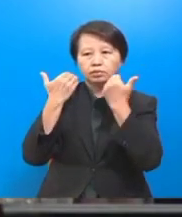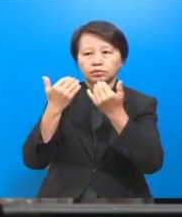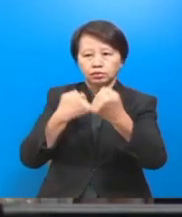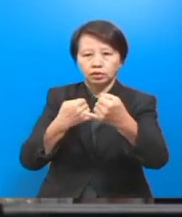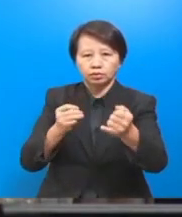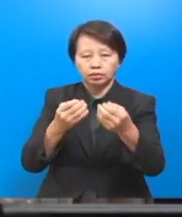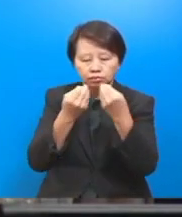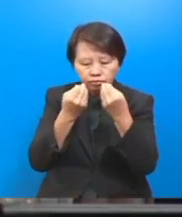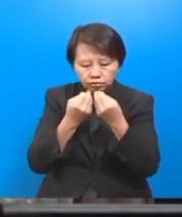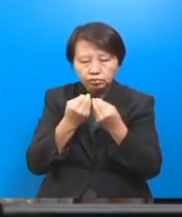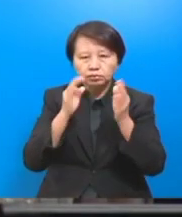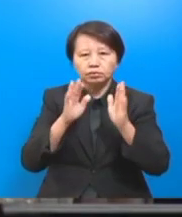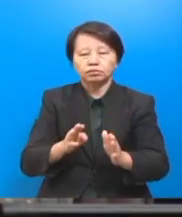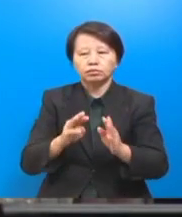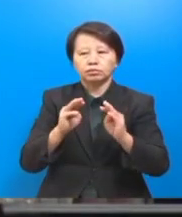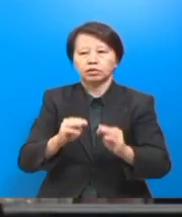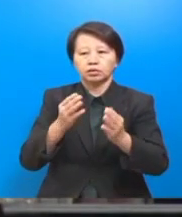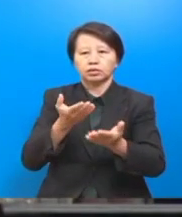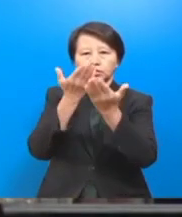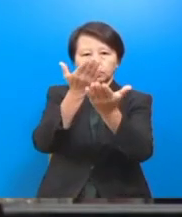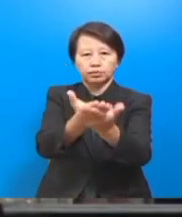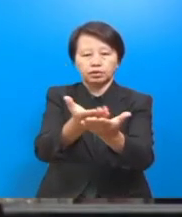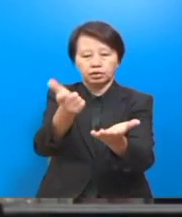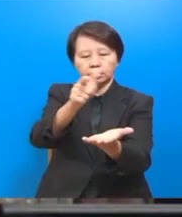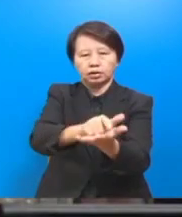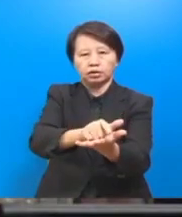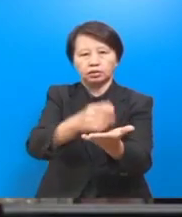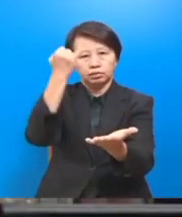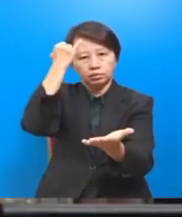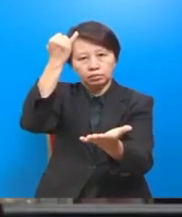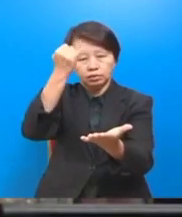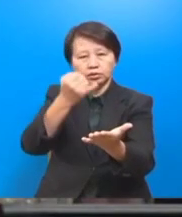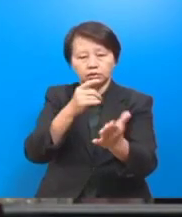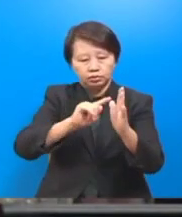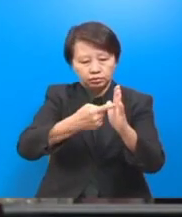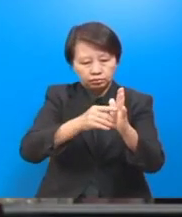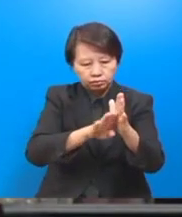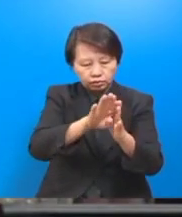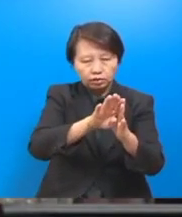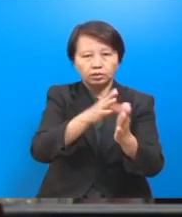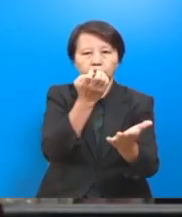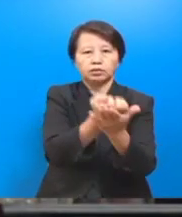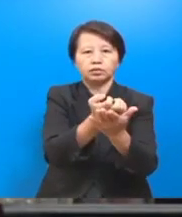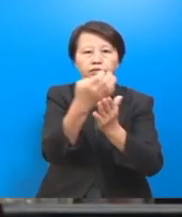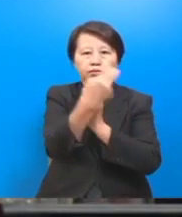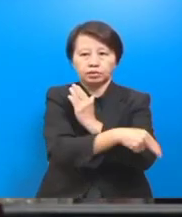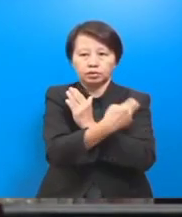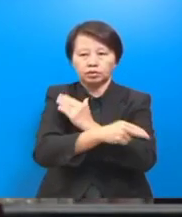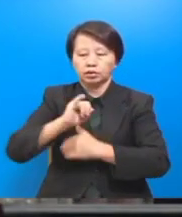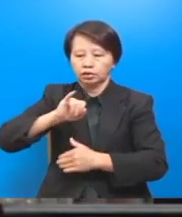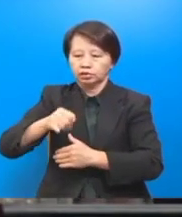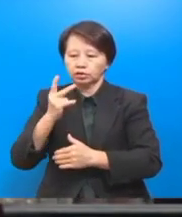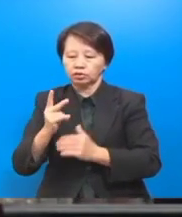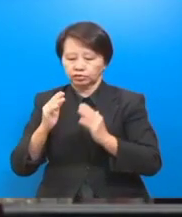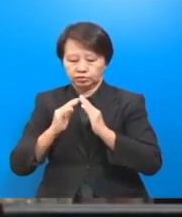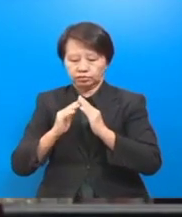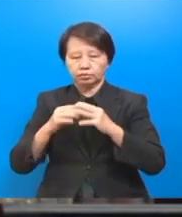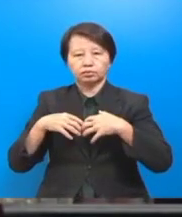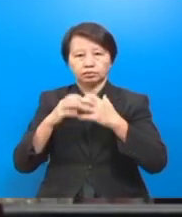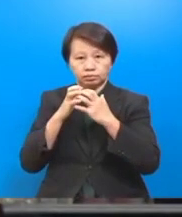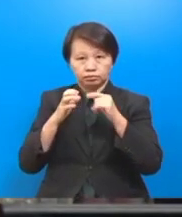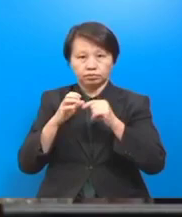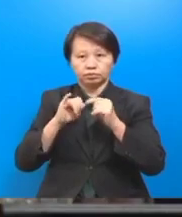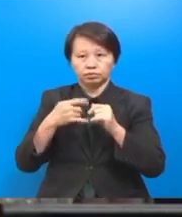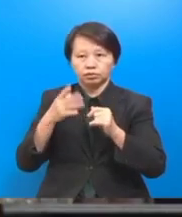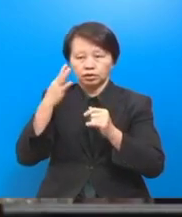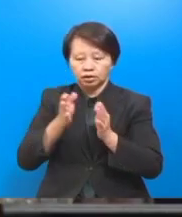perangkaan review dan membentang laporan inisiatif lenjan ekonomi negara jadwal pose ini akan